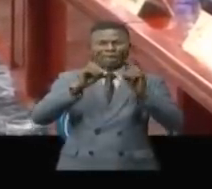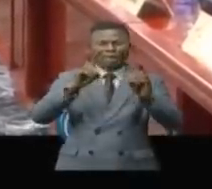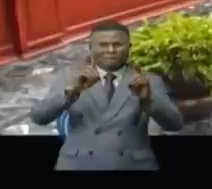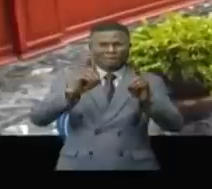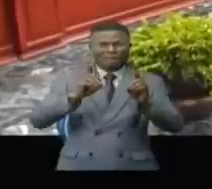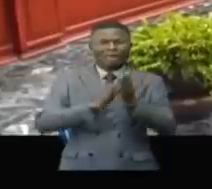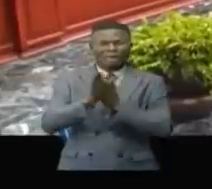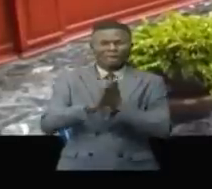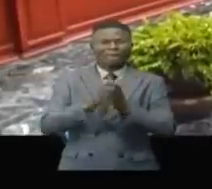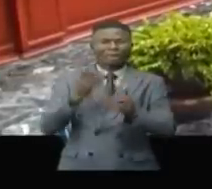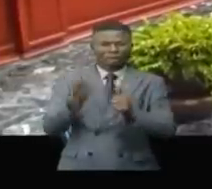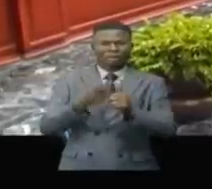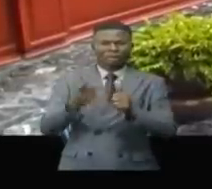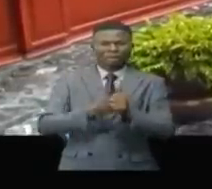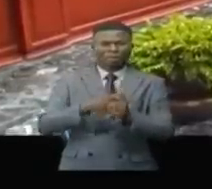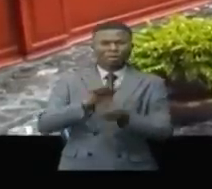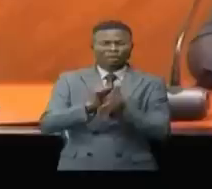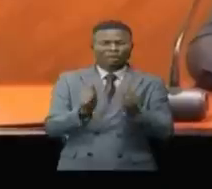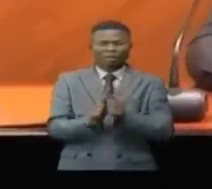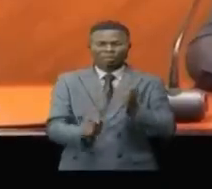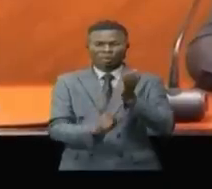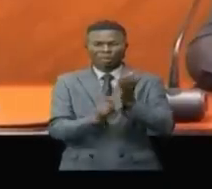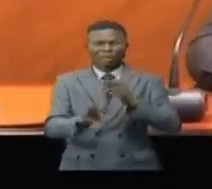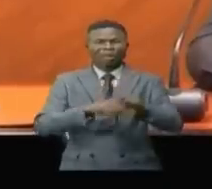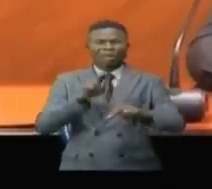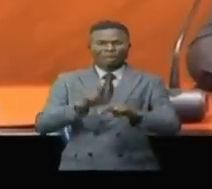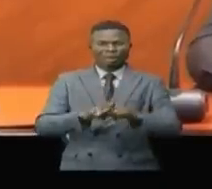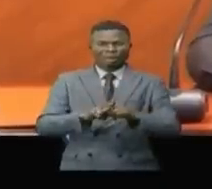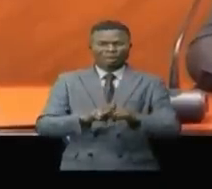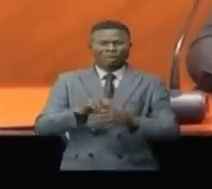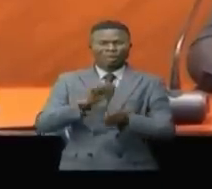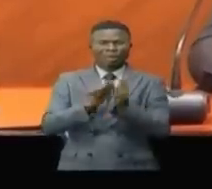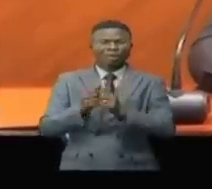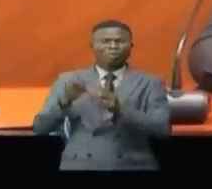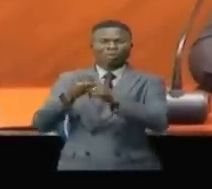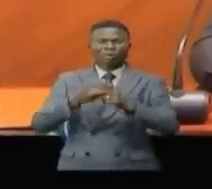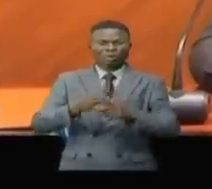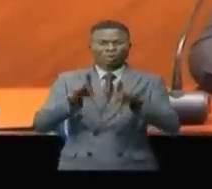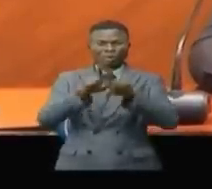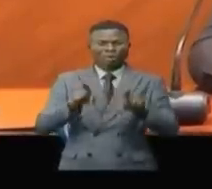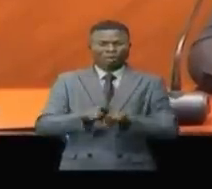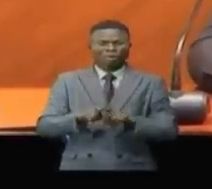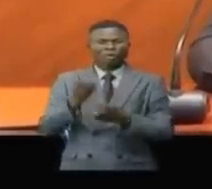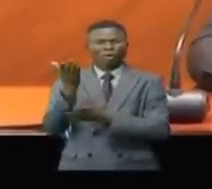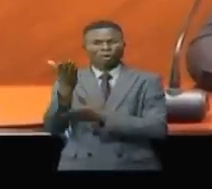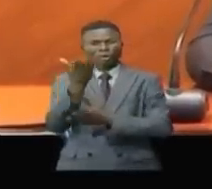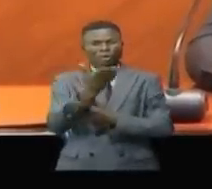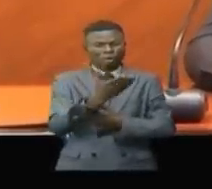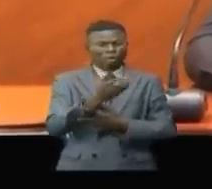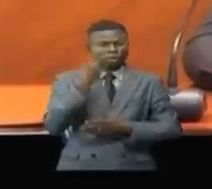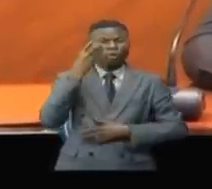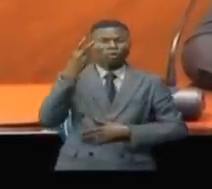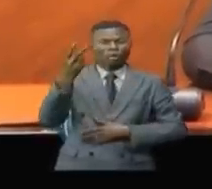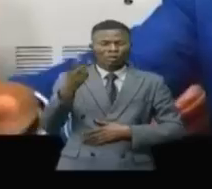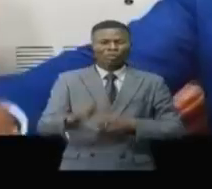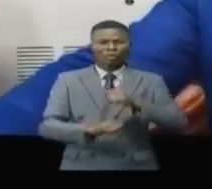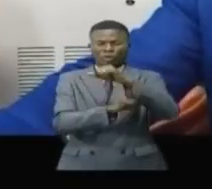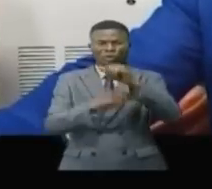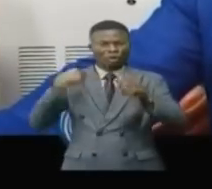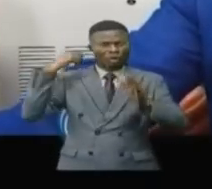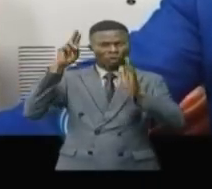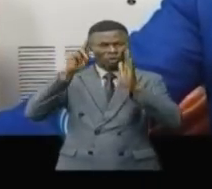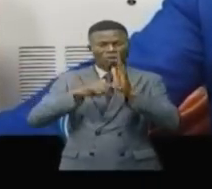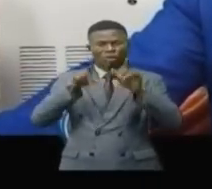autres abordé la stratégie nationale de cybersécurité, l'implémentation de sa vision par le gouvernement